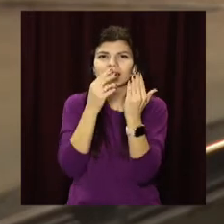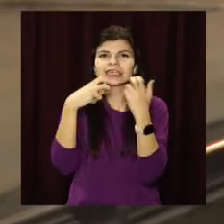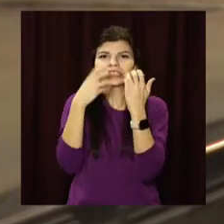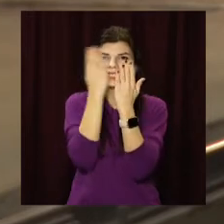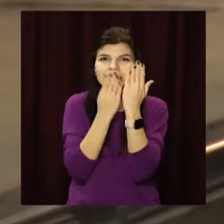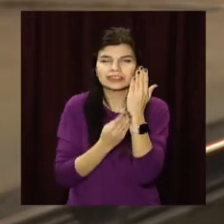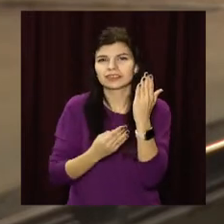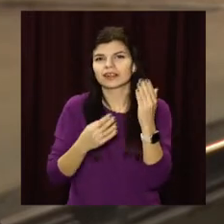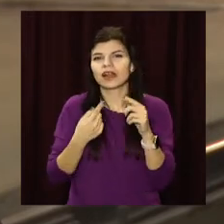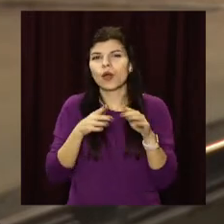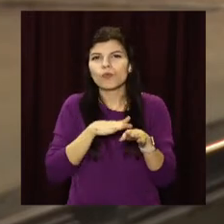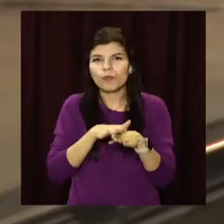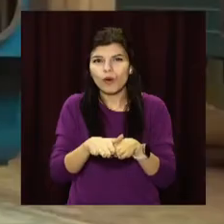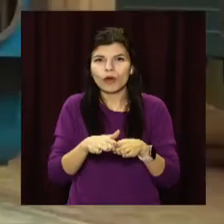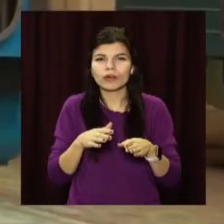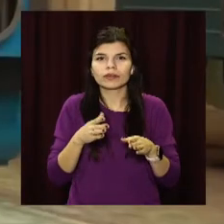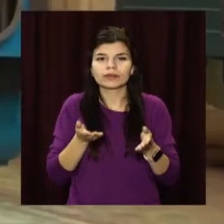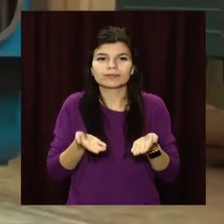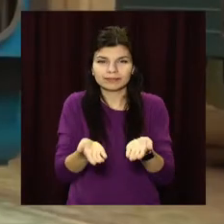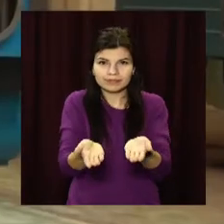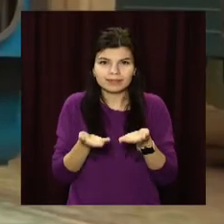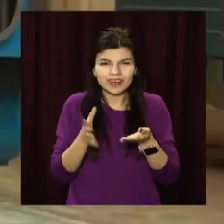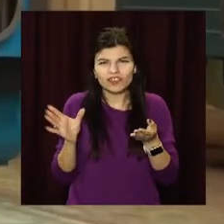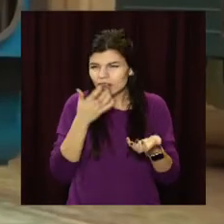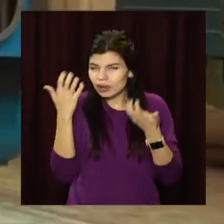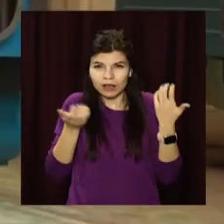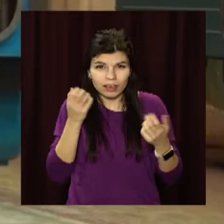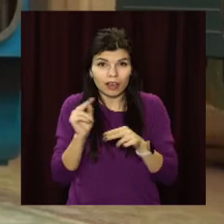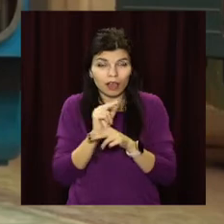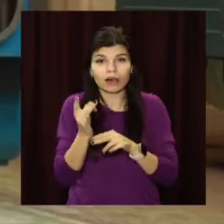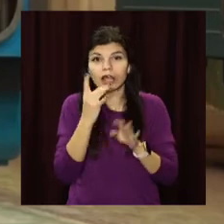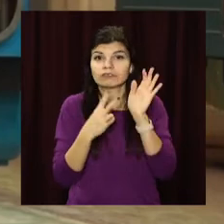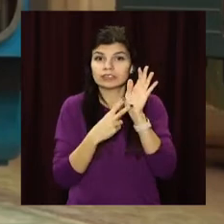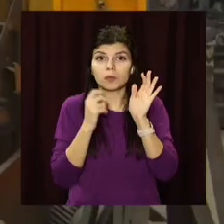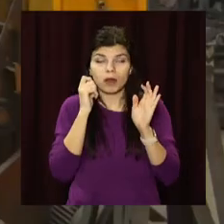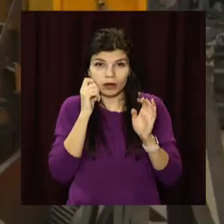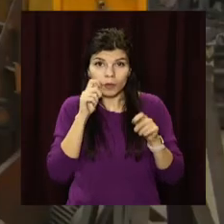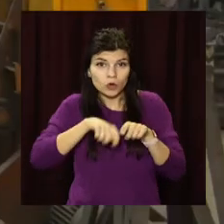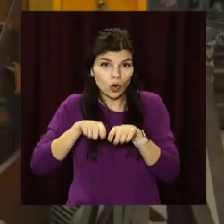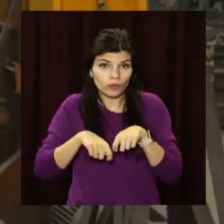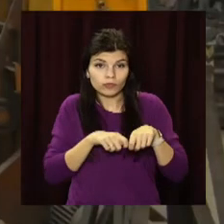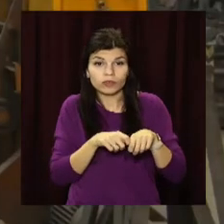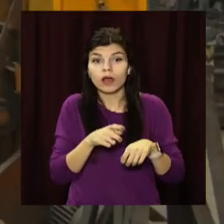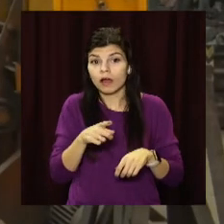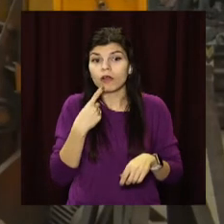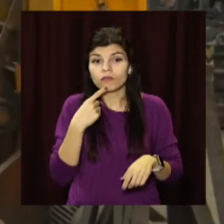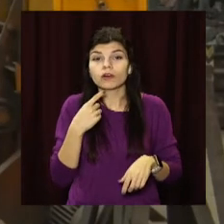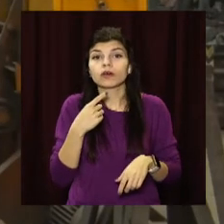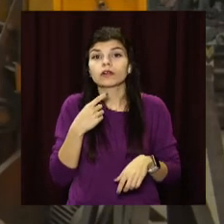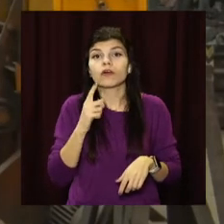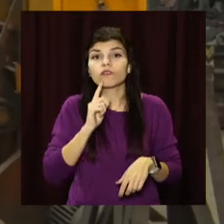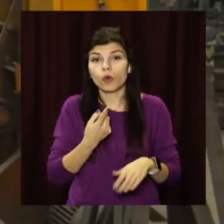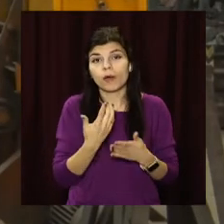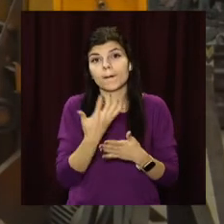Отдельно разбираются полностью тележки. Рухомий склад Дніпровського метрополітену – 45 вагонів. За рік ремонтують десь 5 із них. На